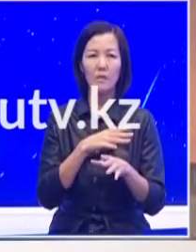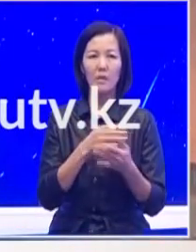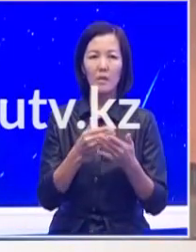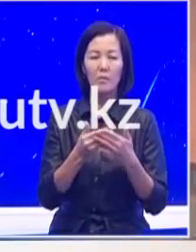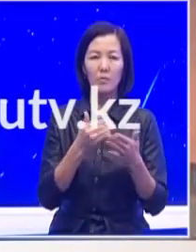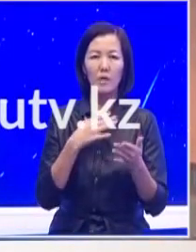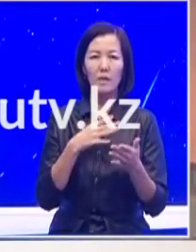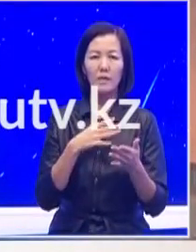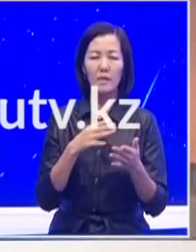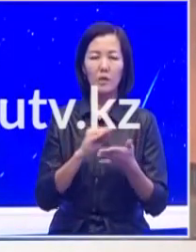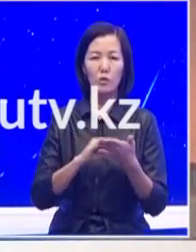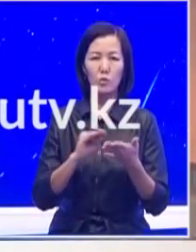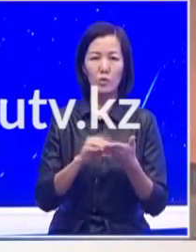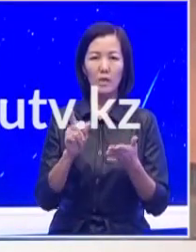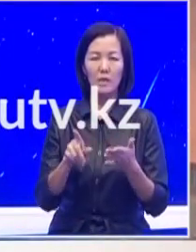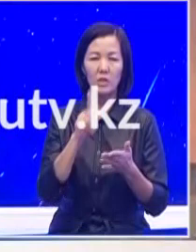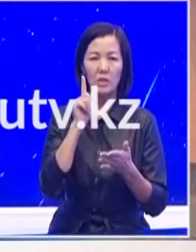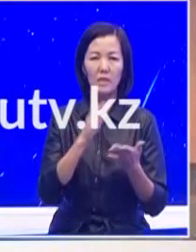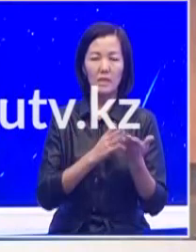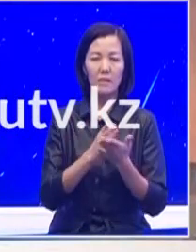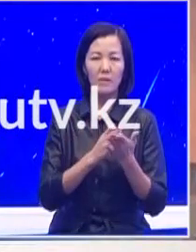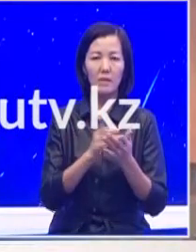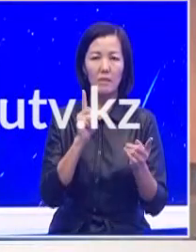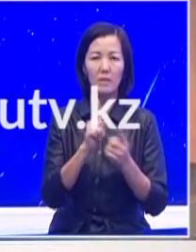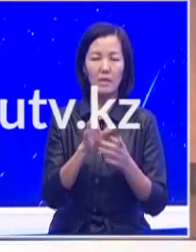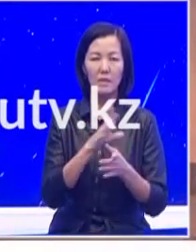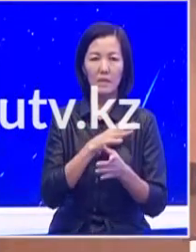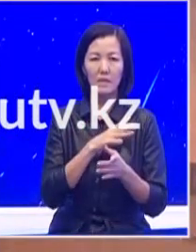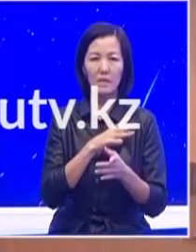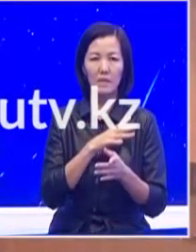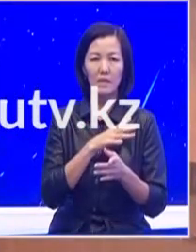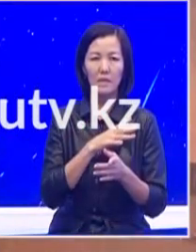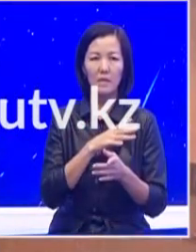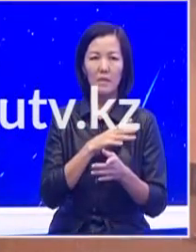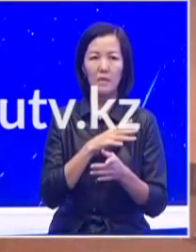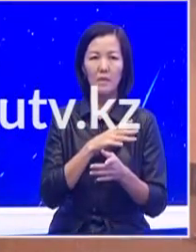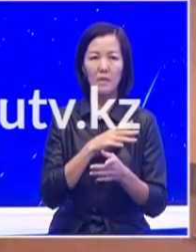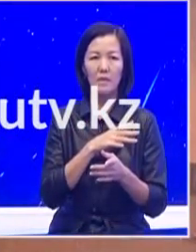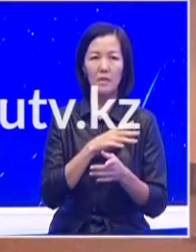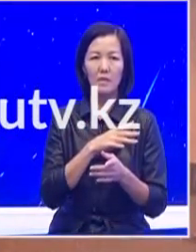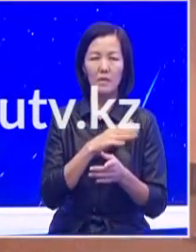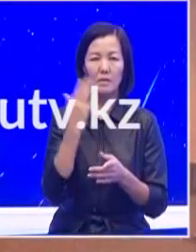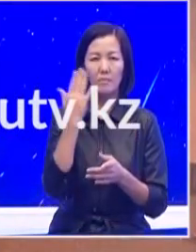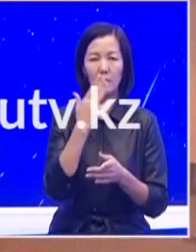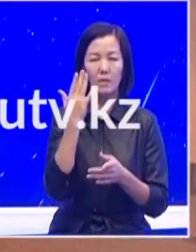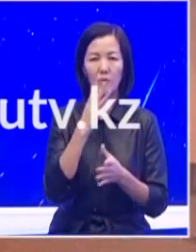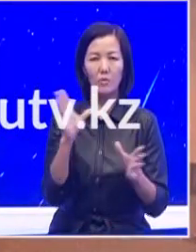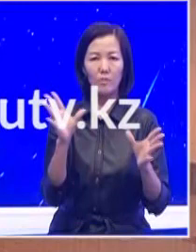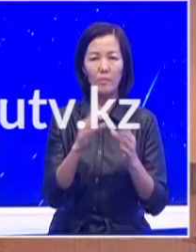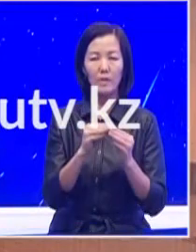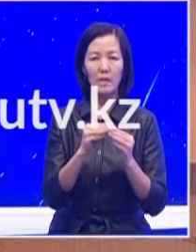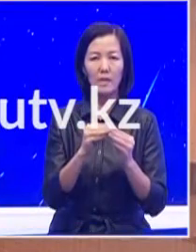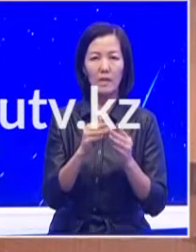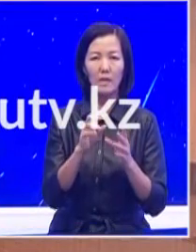алдында да енді бақ өкілдерімен, жас қызметкерлермен TEDx форматта біздің өздеріңізге белгілі бейнероликтерімізді бірлесіп отырып жан жақты